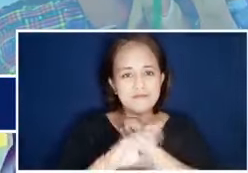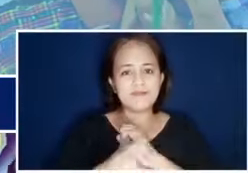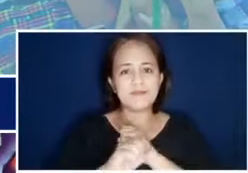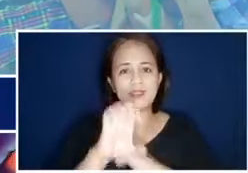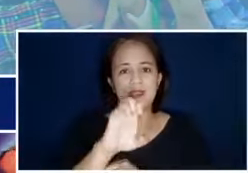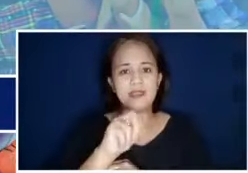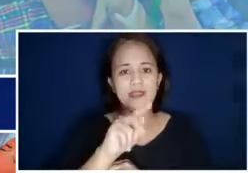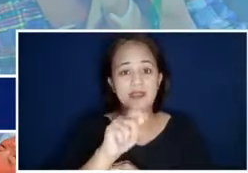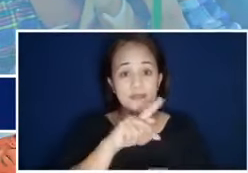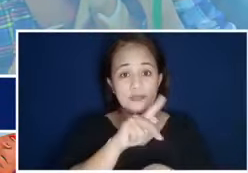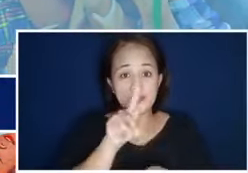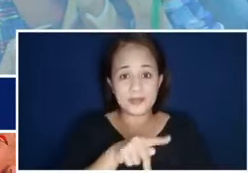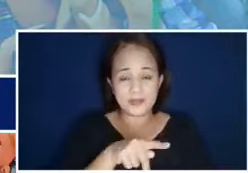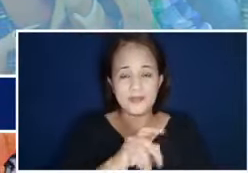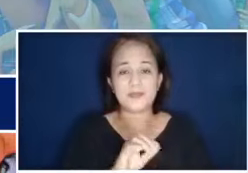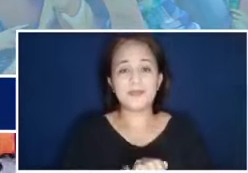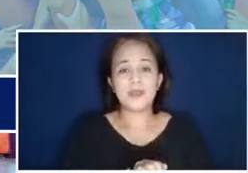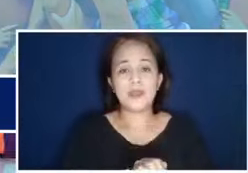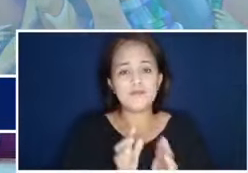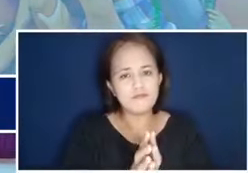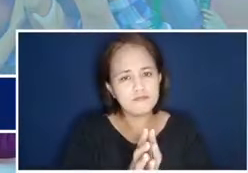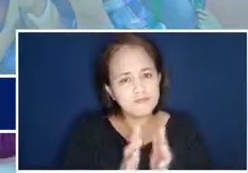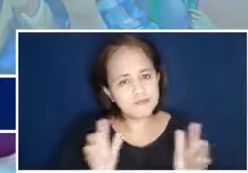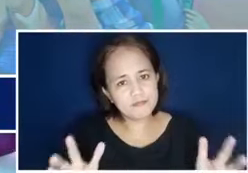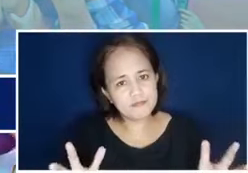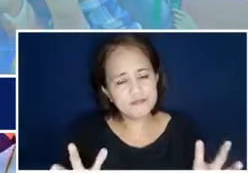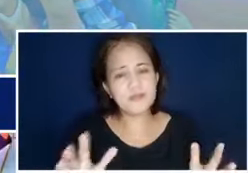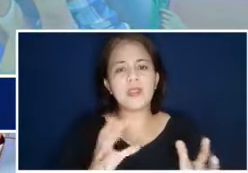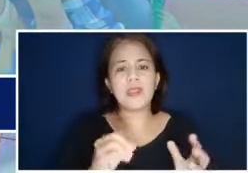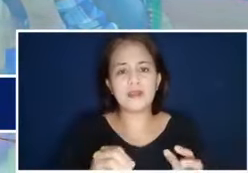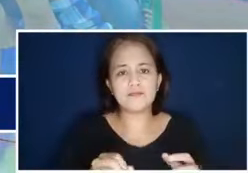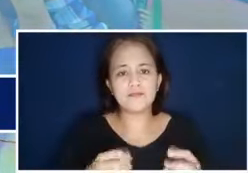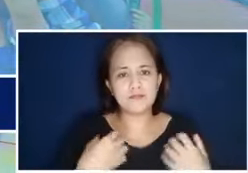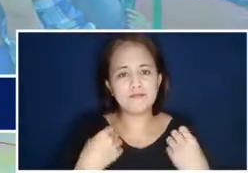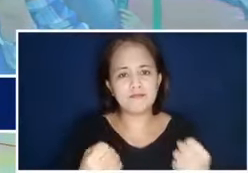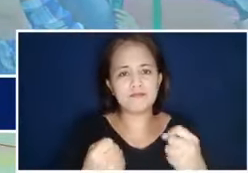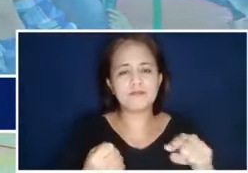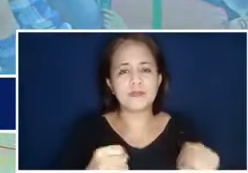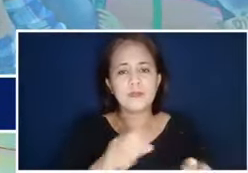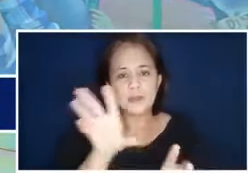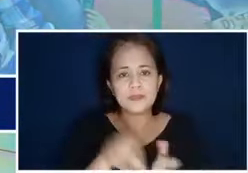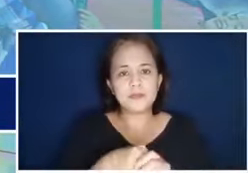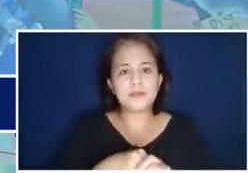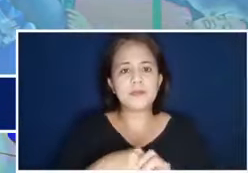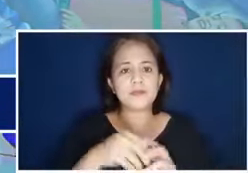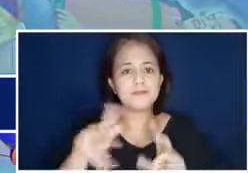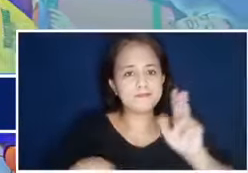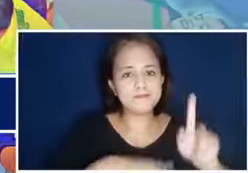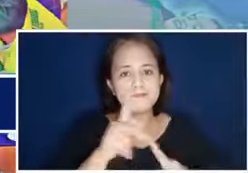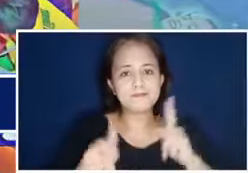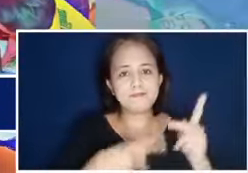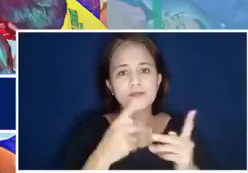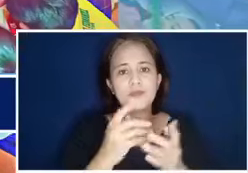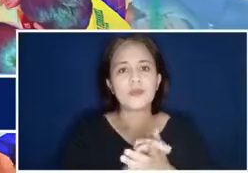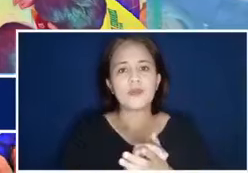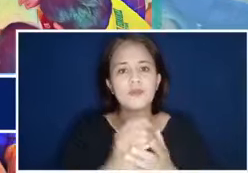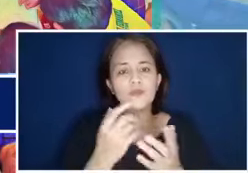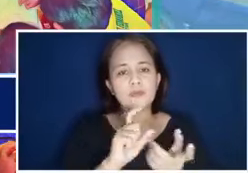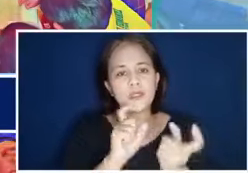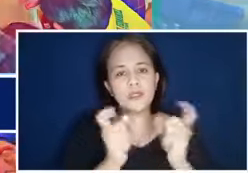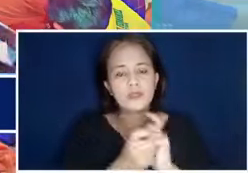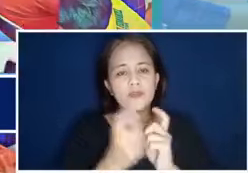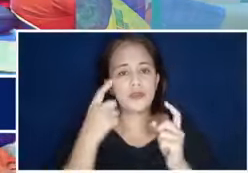Isinusulong ng ENET Philippines ang pagpapalawak at pagpapalakas ng partisipasyon ng mamamayan para sa mga